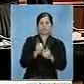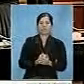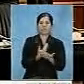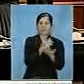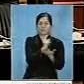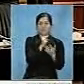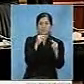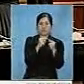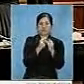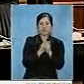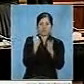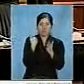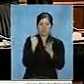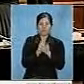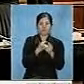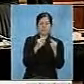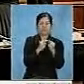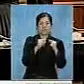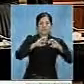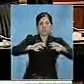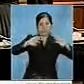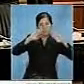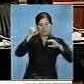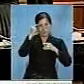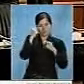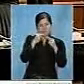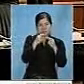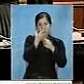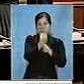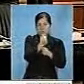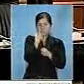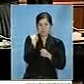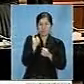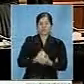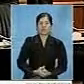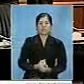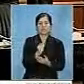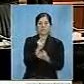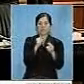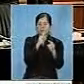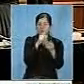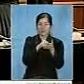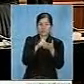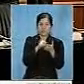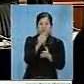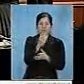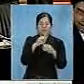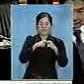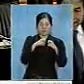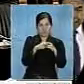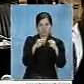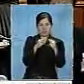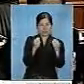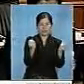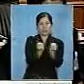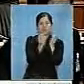ไว้ข้ามรัฐบาลมารัฐบาลนี้ให้ความสนใจเพราะว่าถ้าไม่แก้ไขเขาก็จะเป็นเรื่องที่ไม่ถูกต้องนั้นการดำเนินการในส่วน